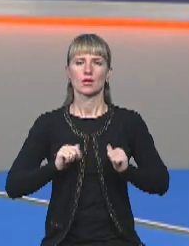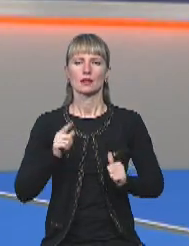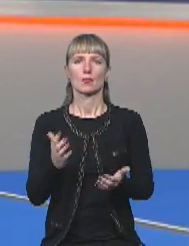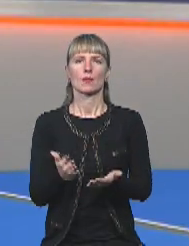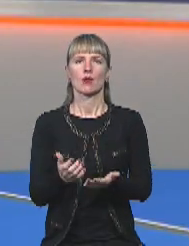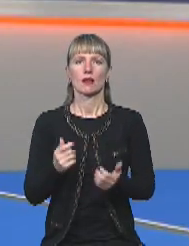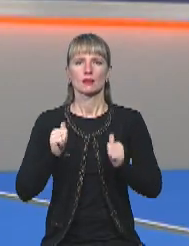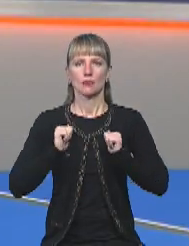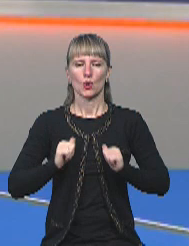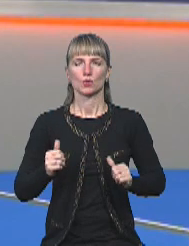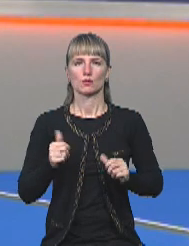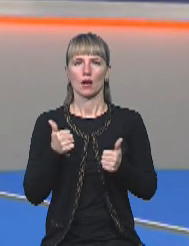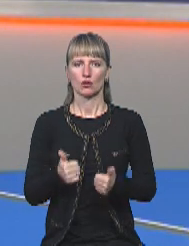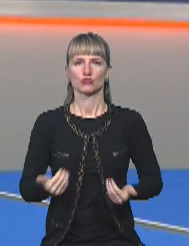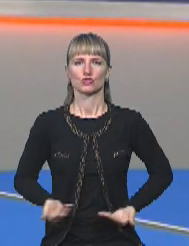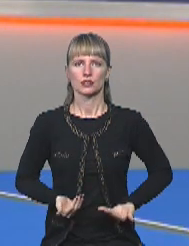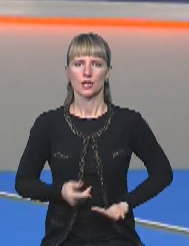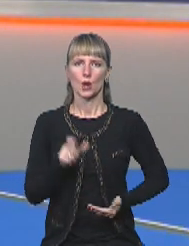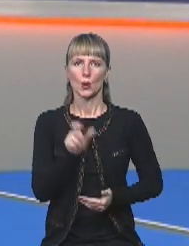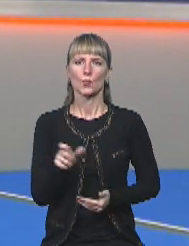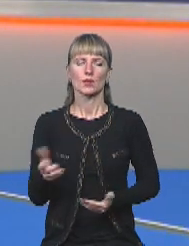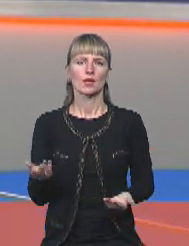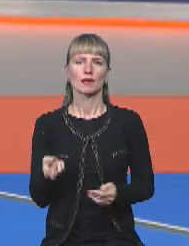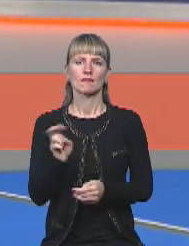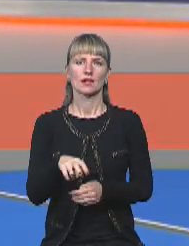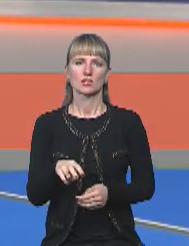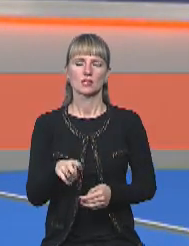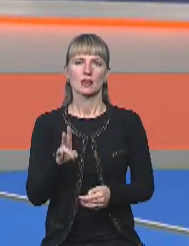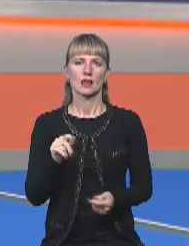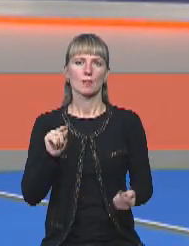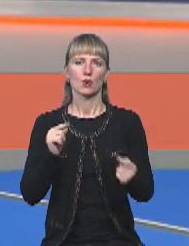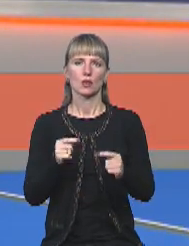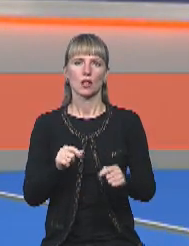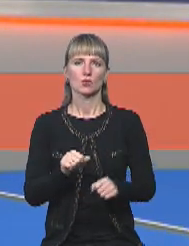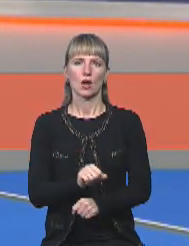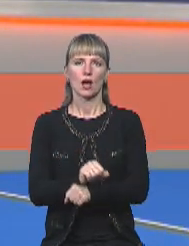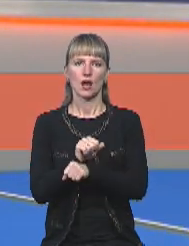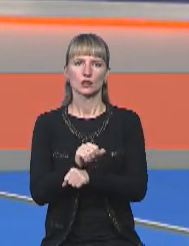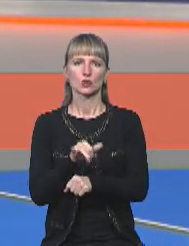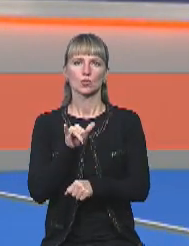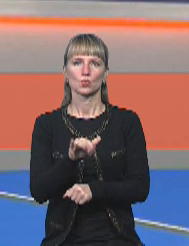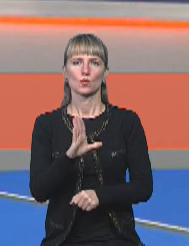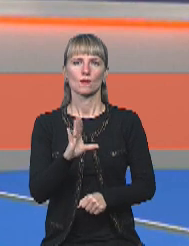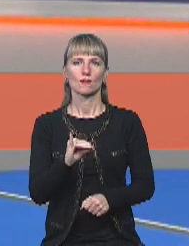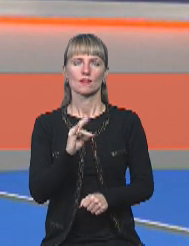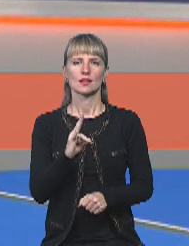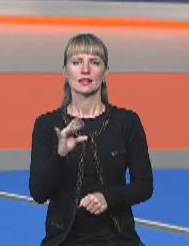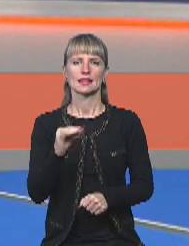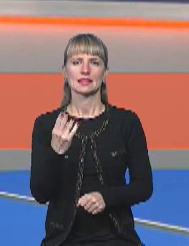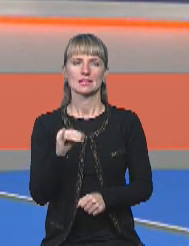успішне життя. І люди, які вийшли на протестну акцію у Вінниці,